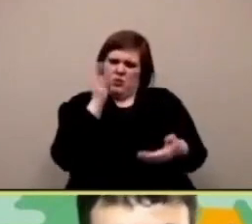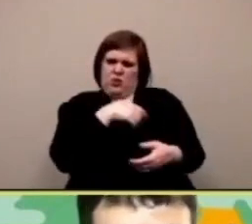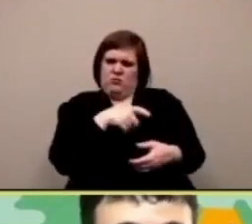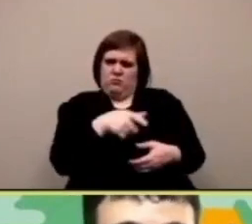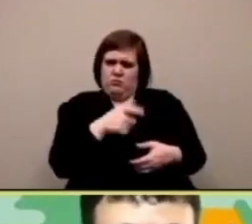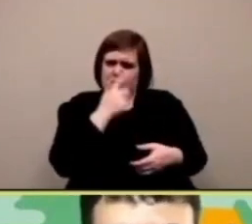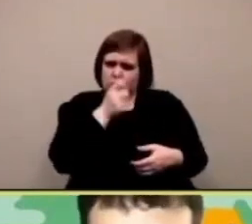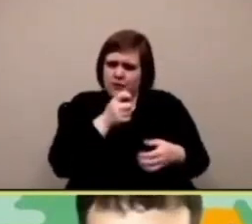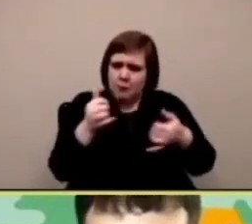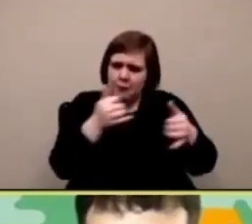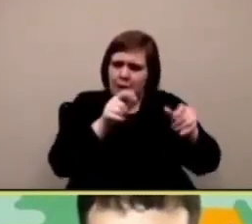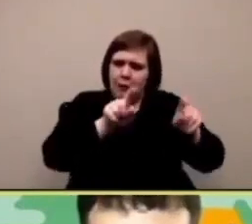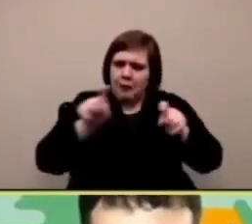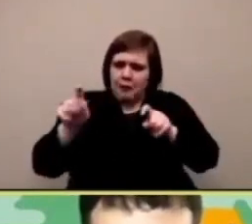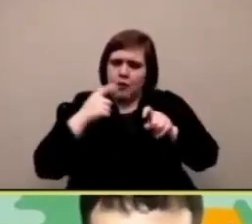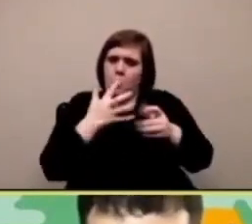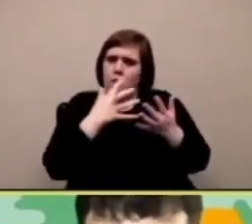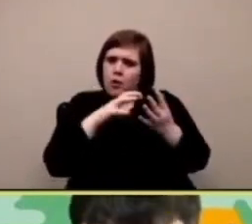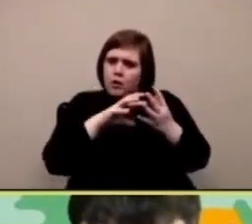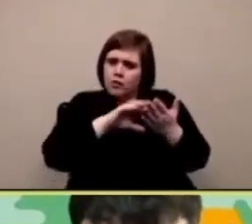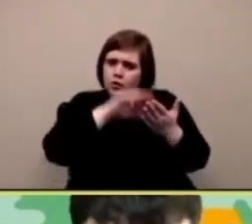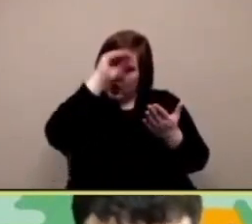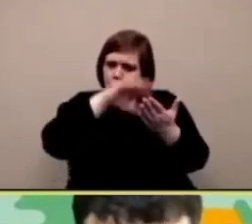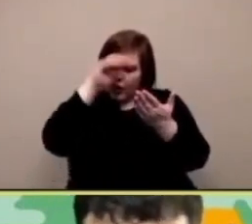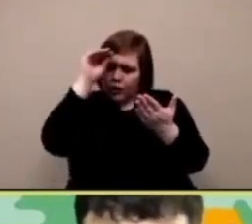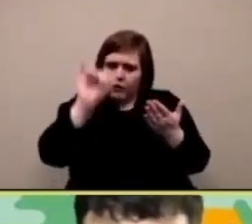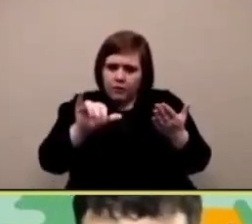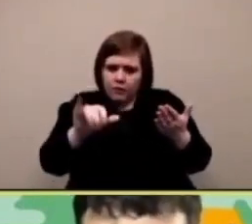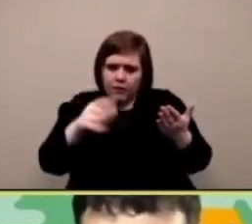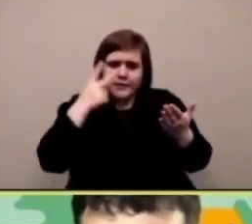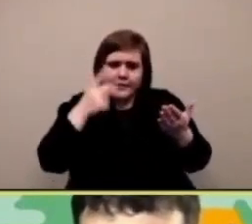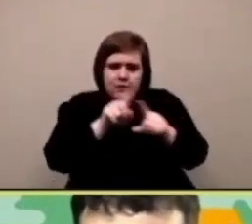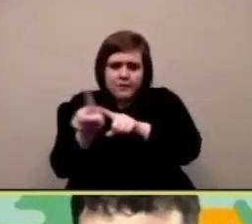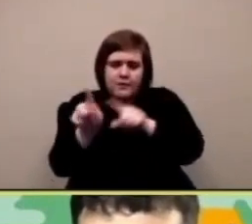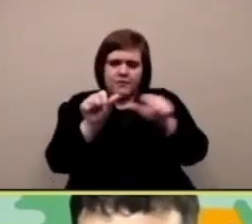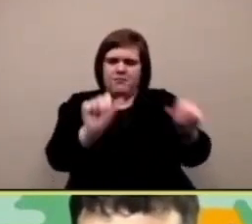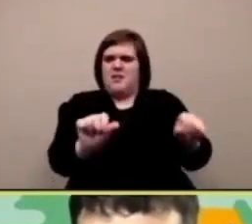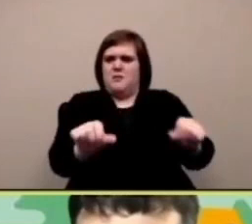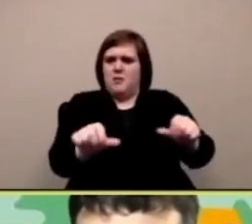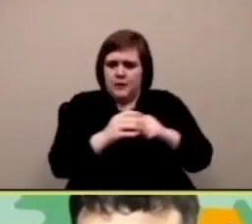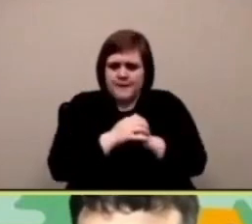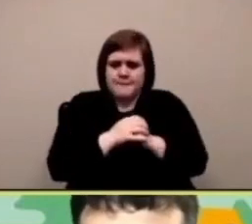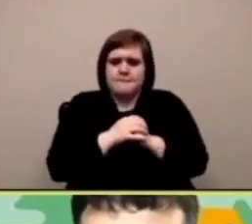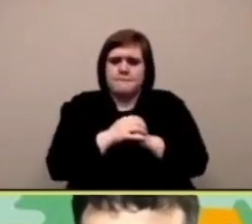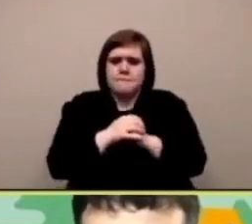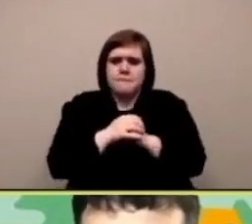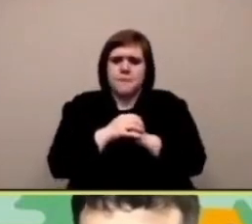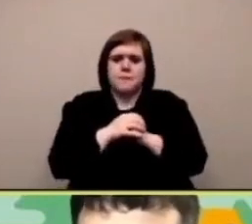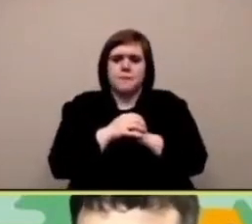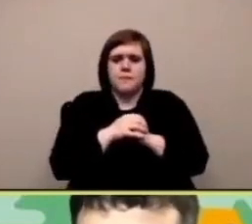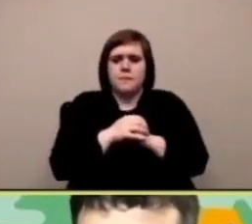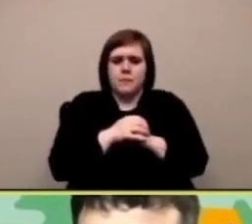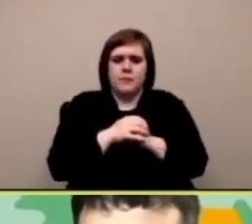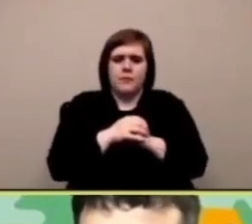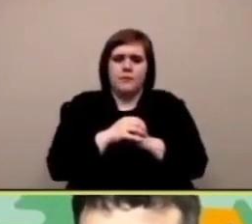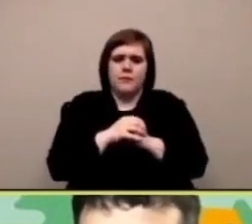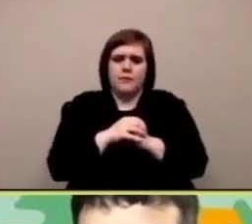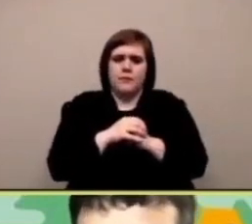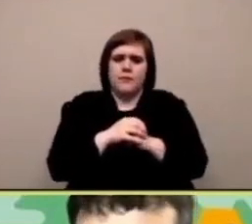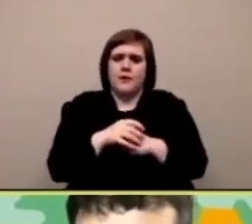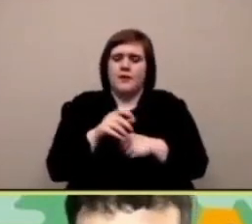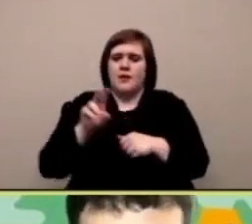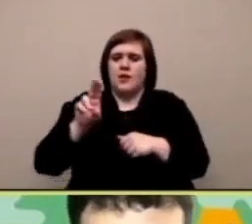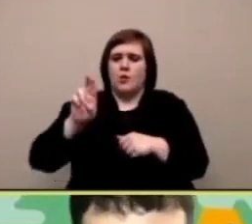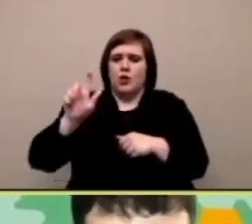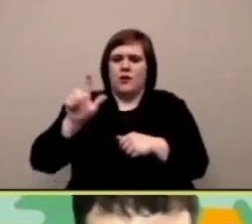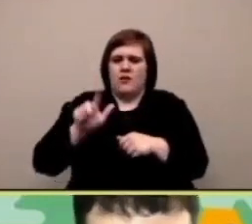ですけれどもあの物理学に関するそのフィジックスに関する内容はまだ安定して